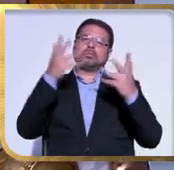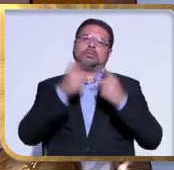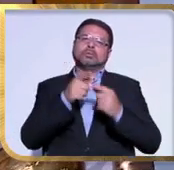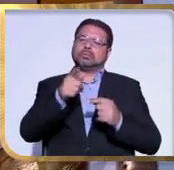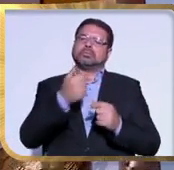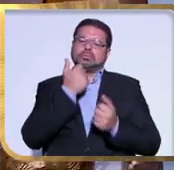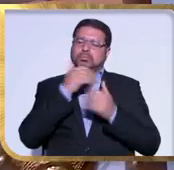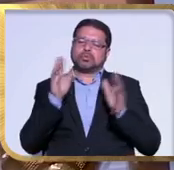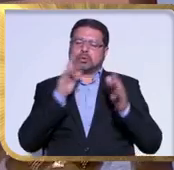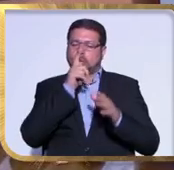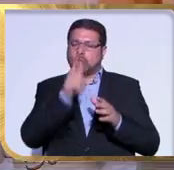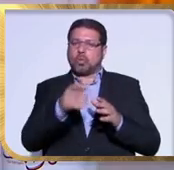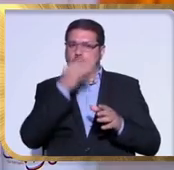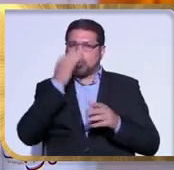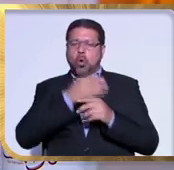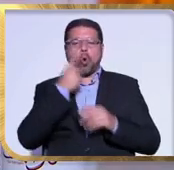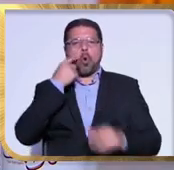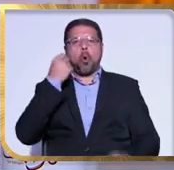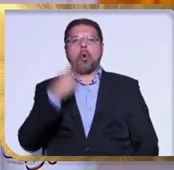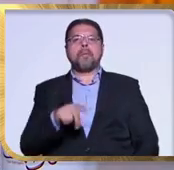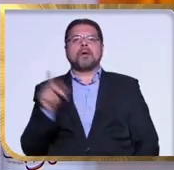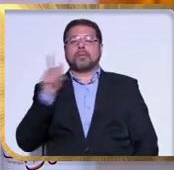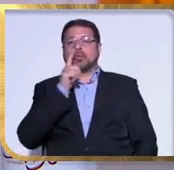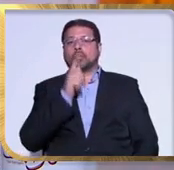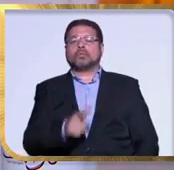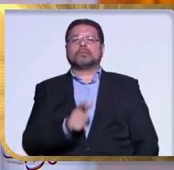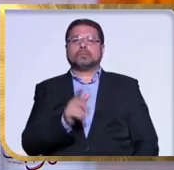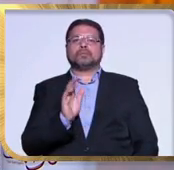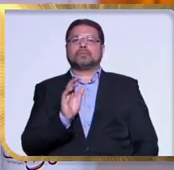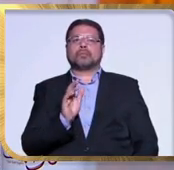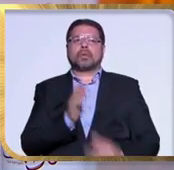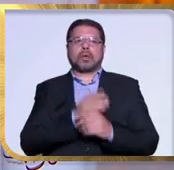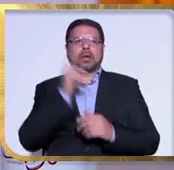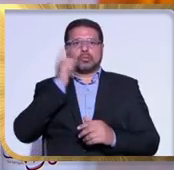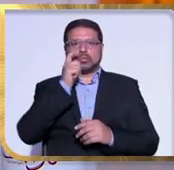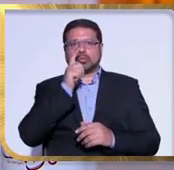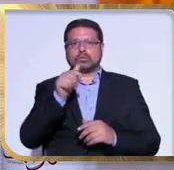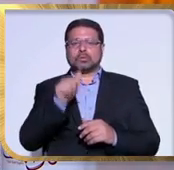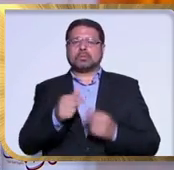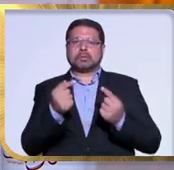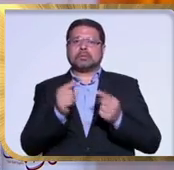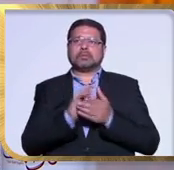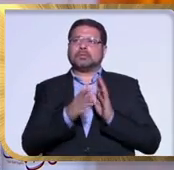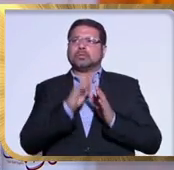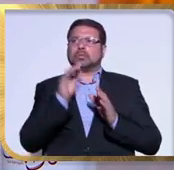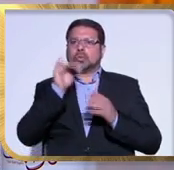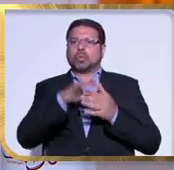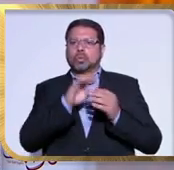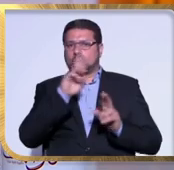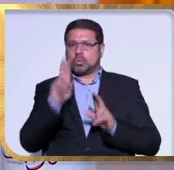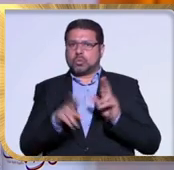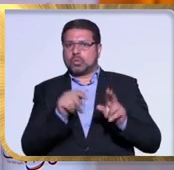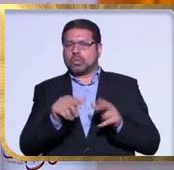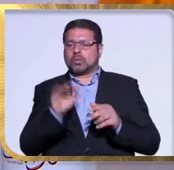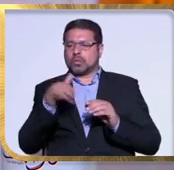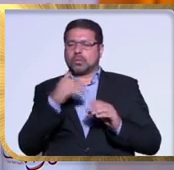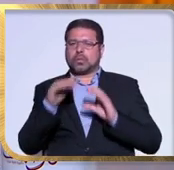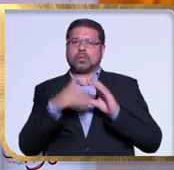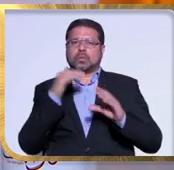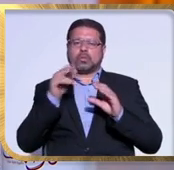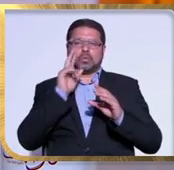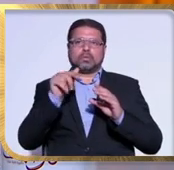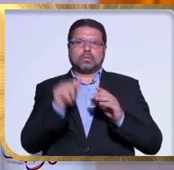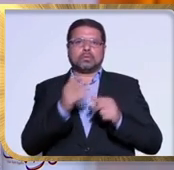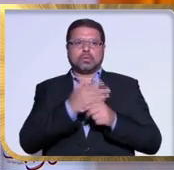فيها ده كلام سيدنا عمر بن الخطاب ف باذكر بيه بس لانه من خلال الاسئله اللي بتيجي على الهواء